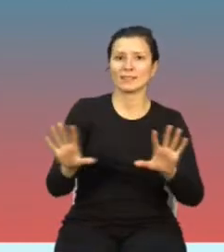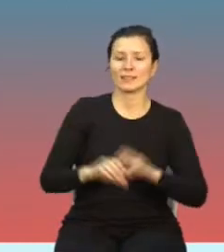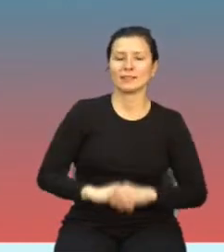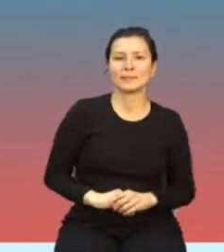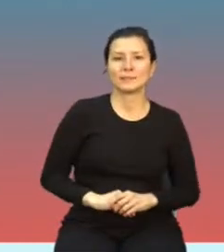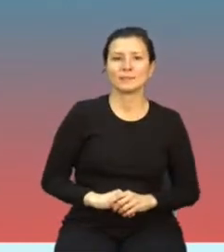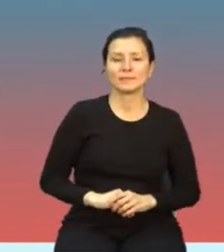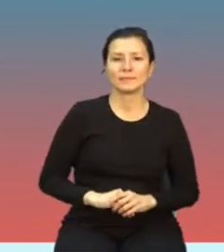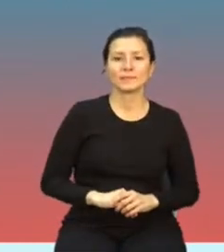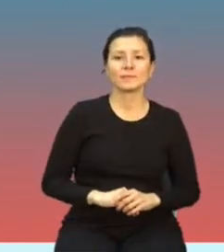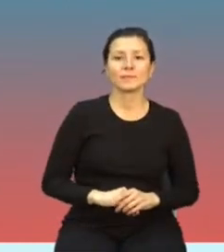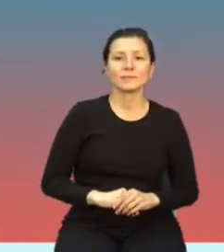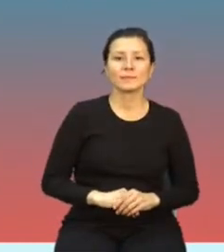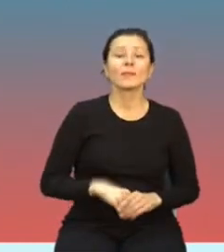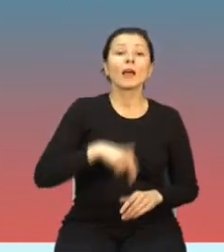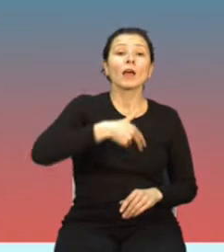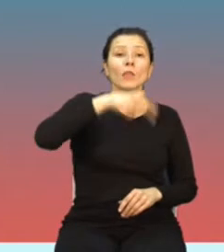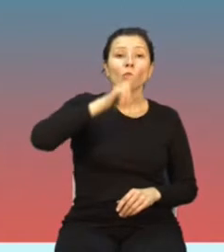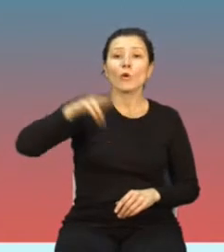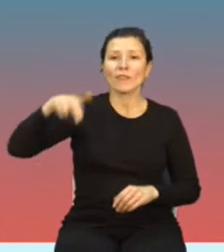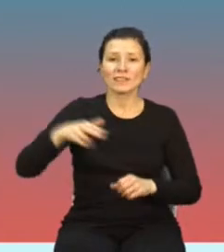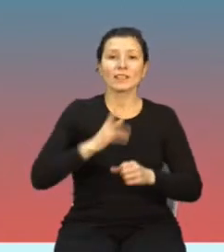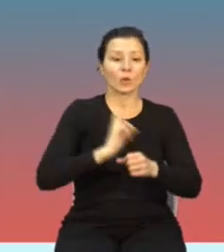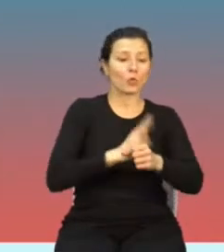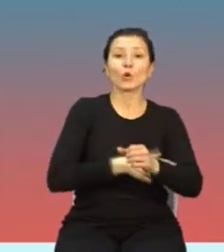Jeżeli chodzi o Norweski Urząd Komunikacji,